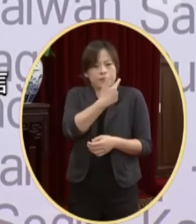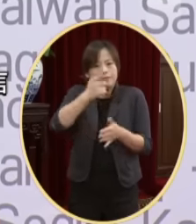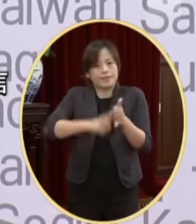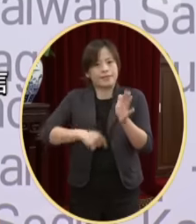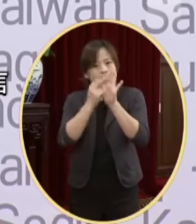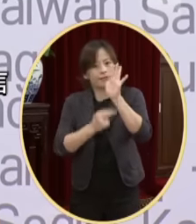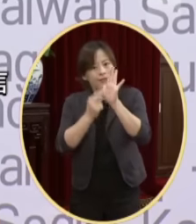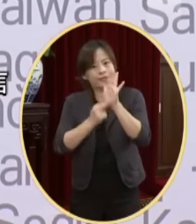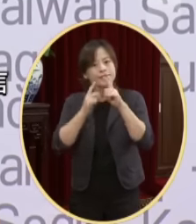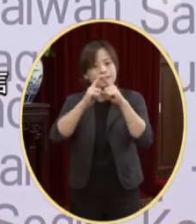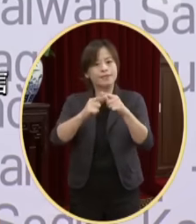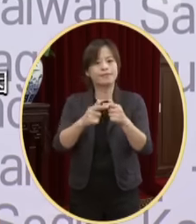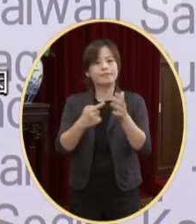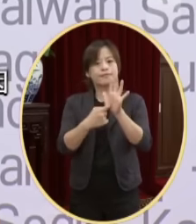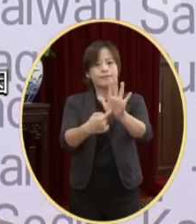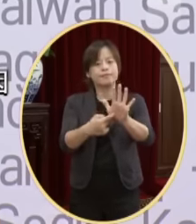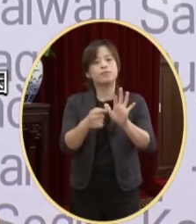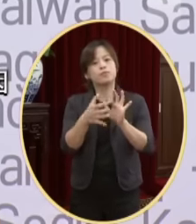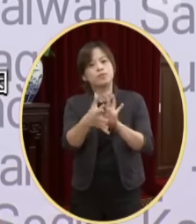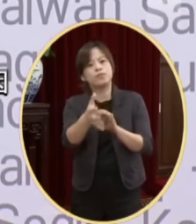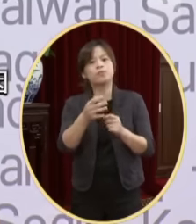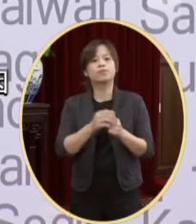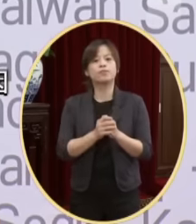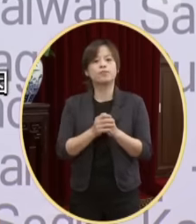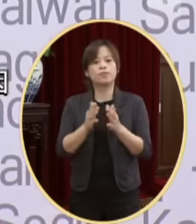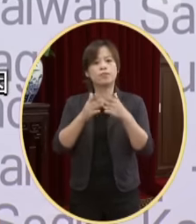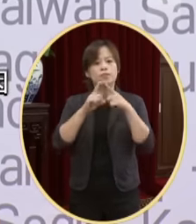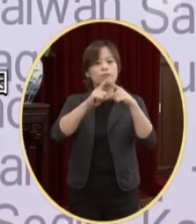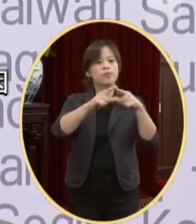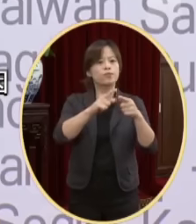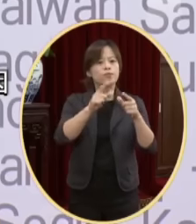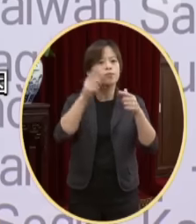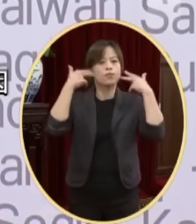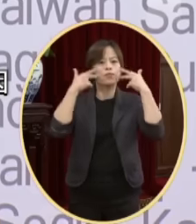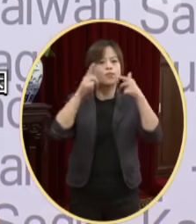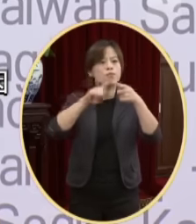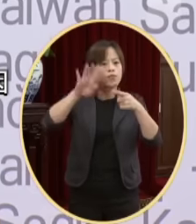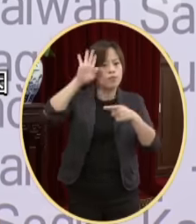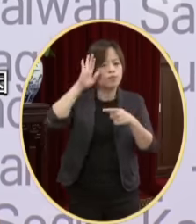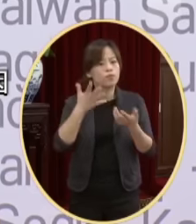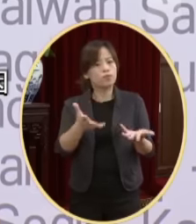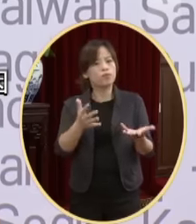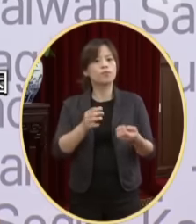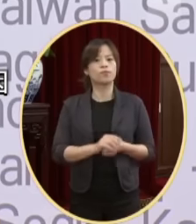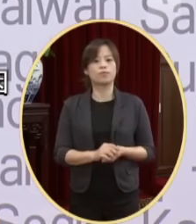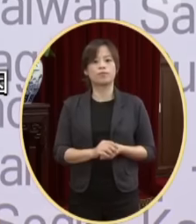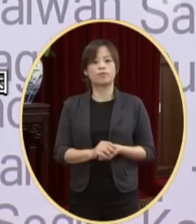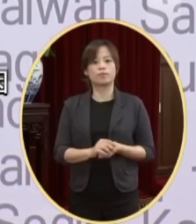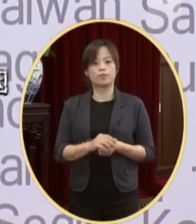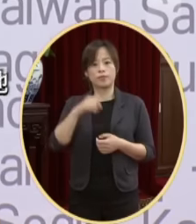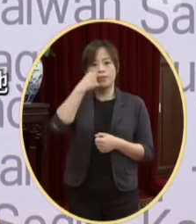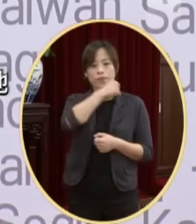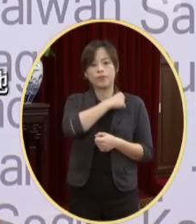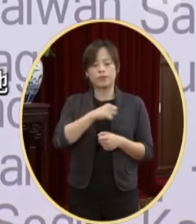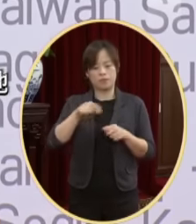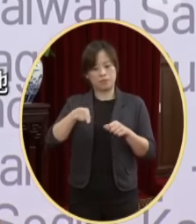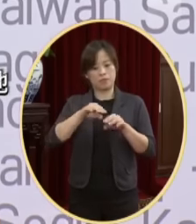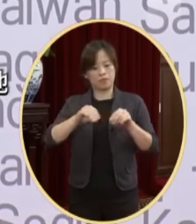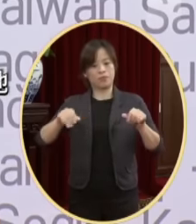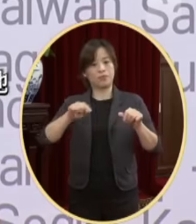单的语言来表达为什么要向原住民族道歉的原因。台湾这块土